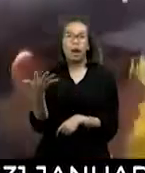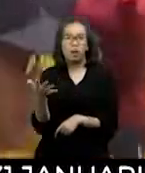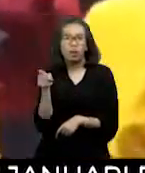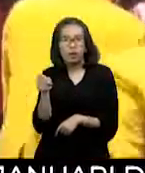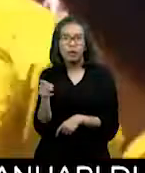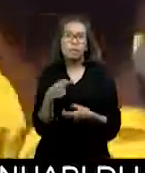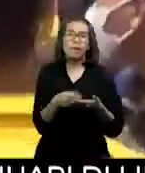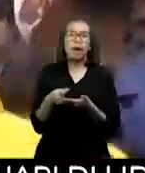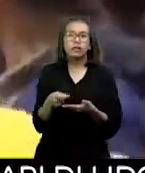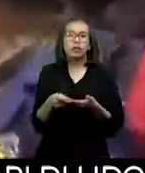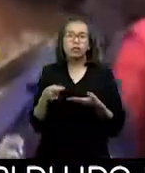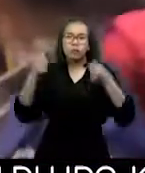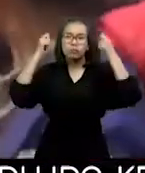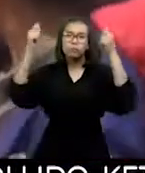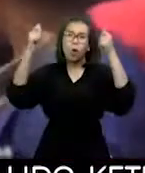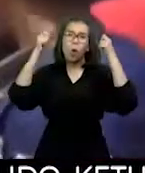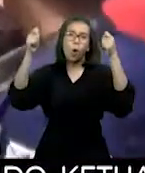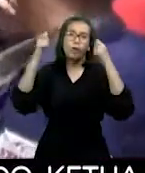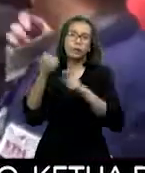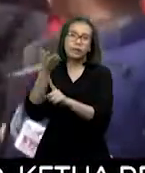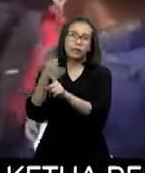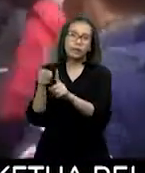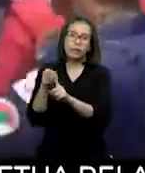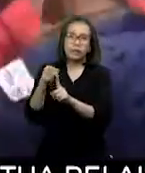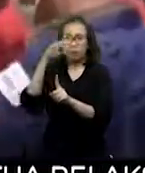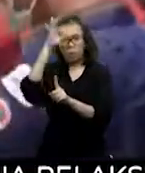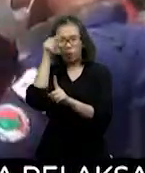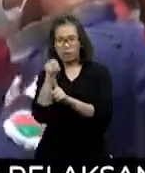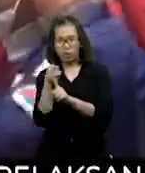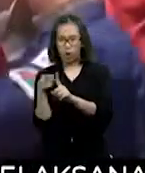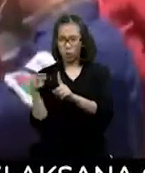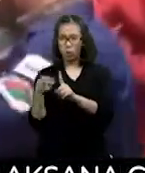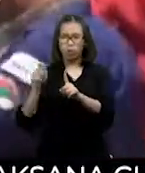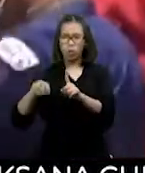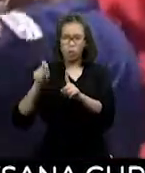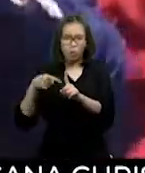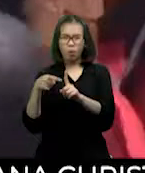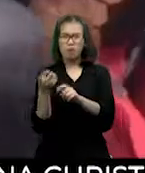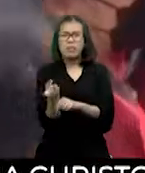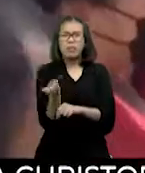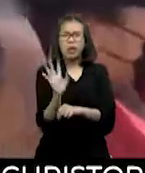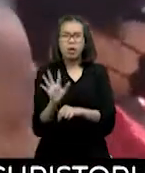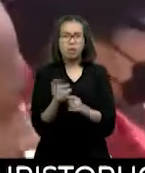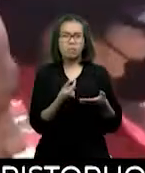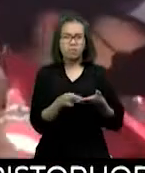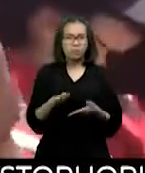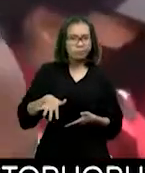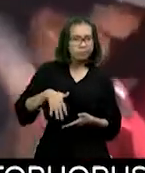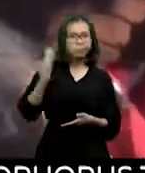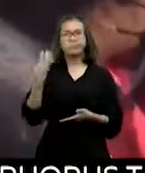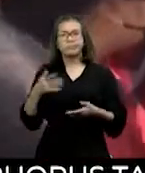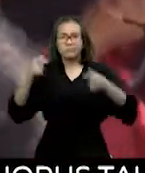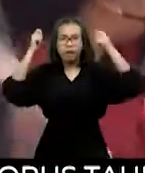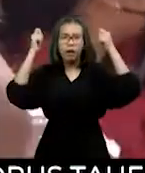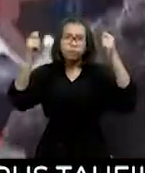Vonis ringan terhadap Bribka Bayu Tamtomo berbuntut aksi unjuk rasa ratusan mahasiswa Universitas Lambung Mangkurat Banjarmasin di